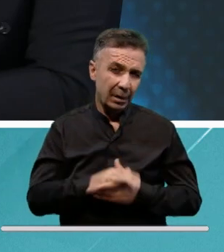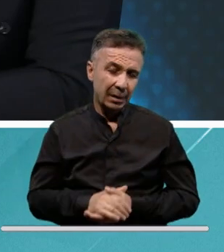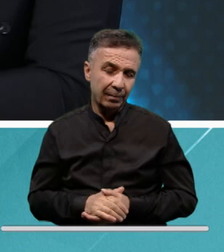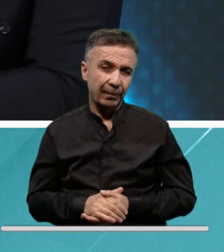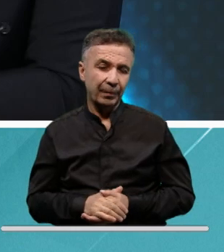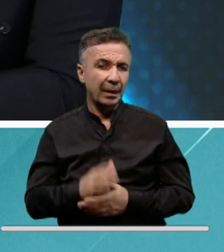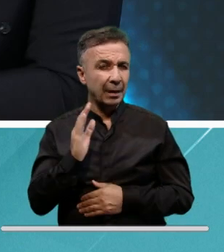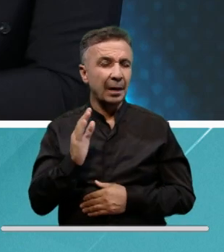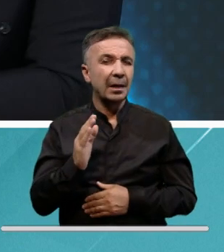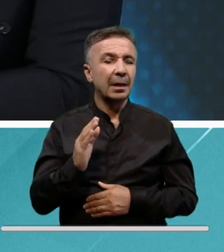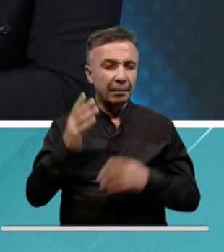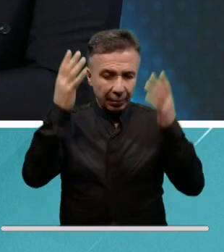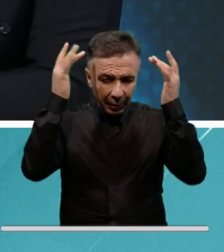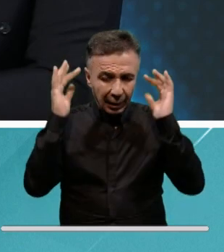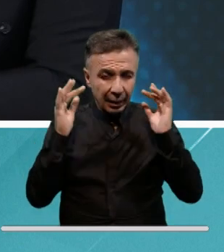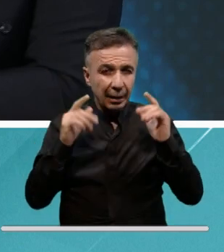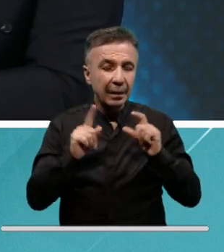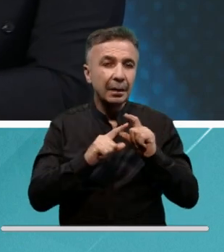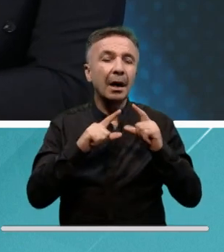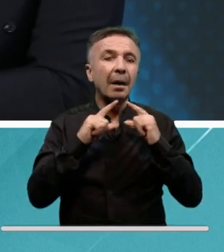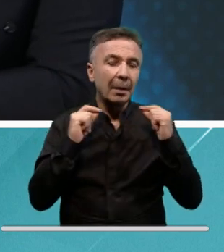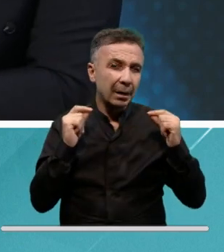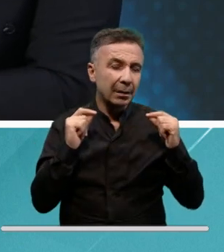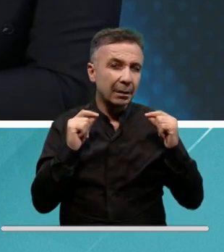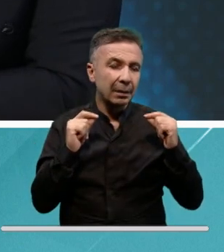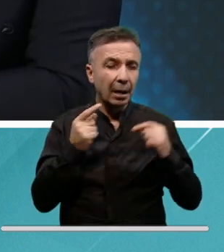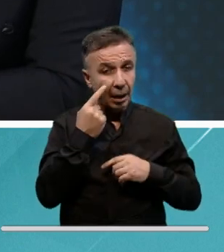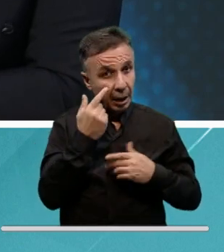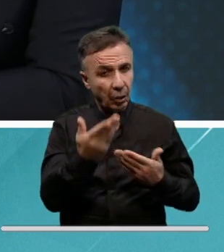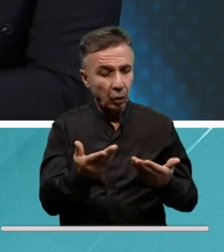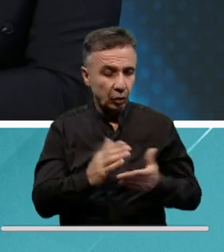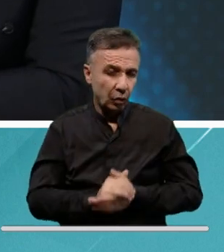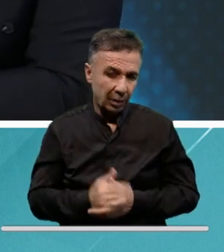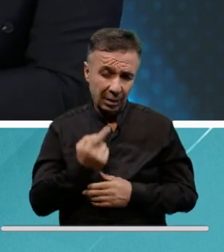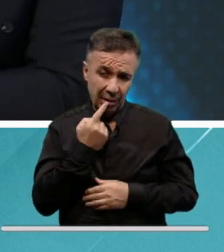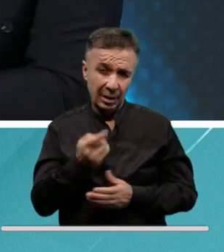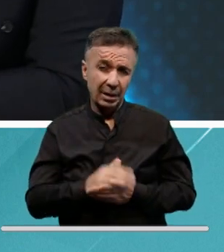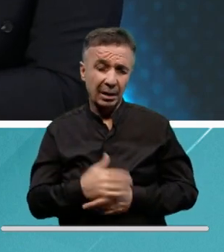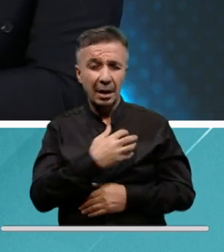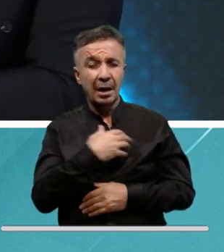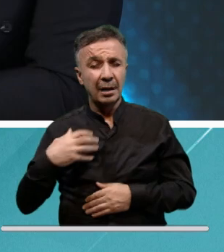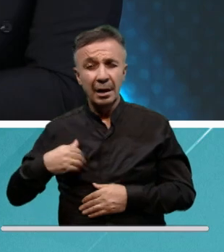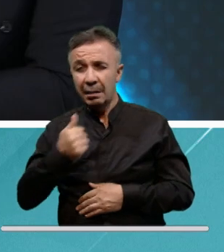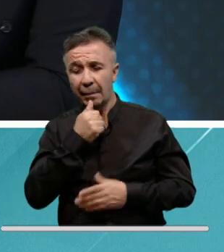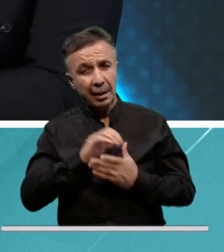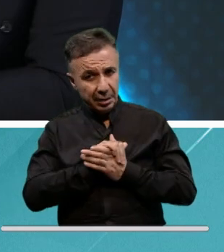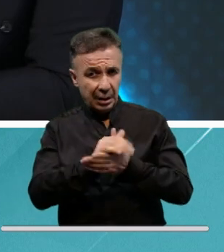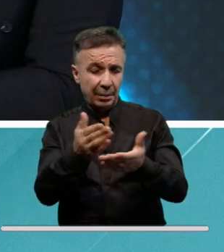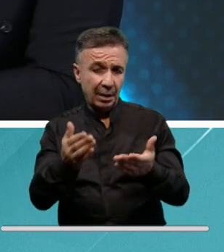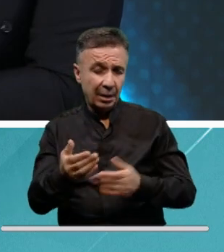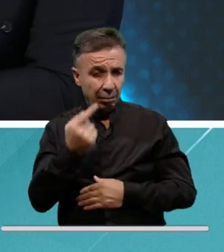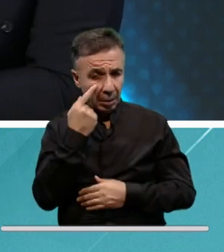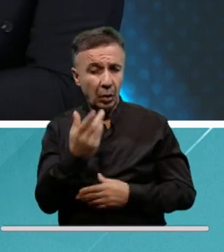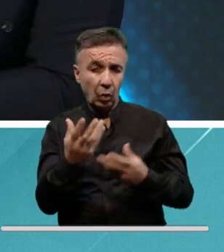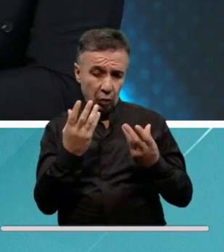gelini damadı Efendim Eee hayırlı olsun demek onların annelerine babalarına hayırlı olsun demek